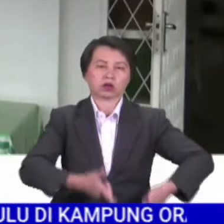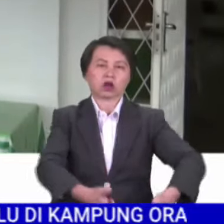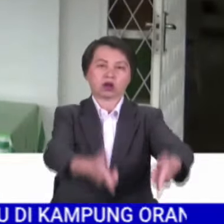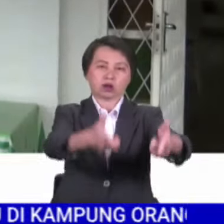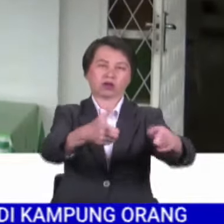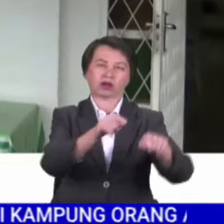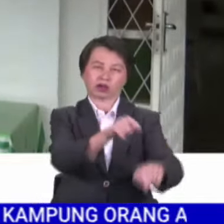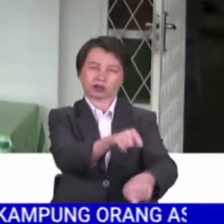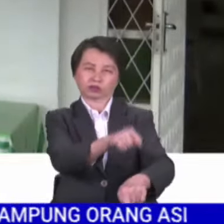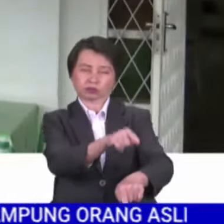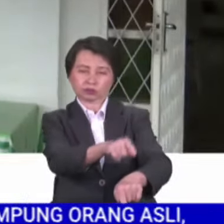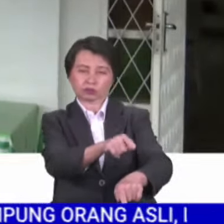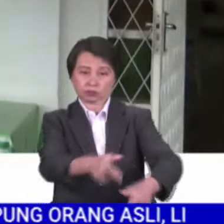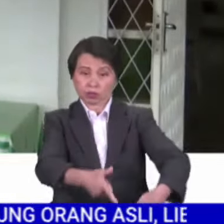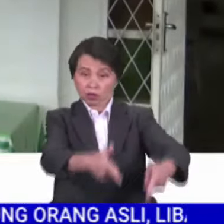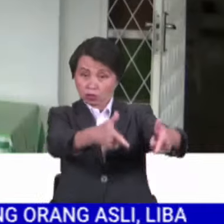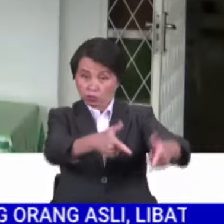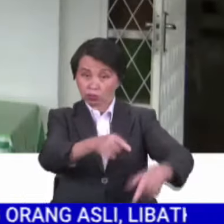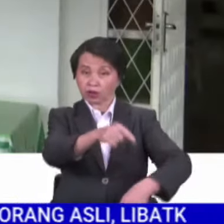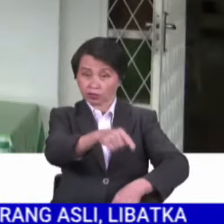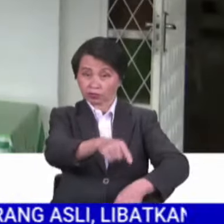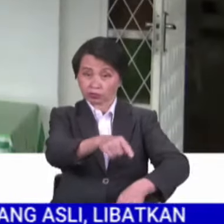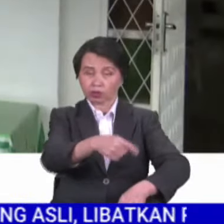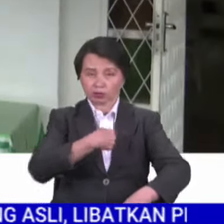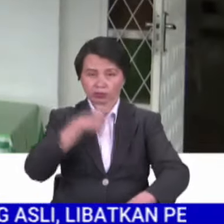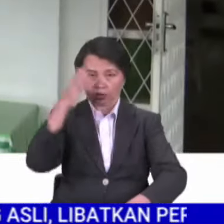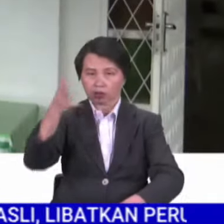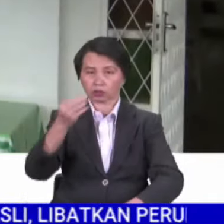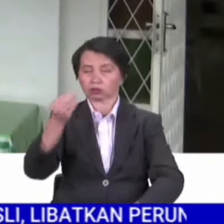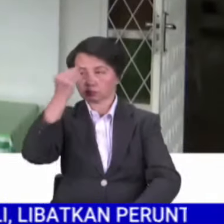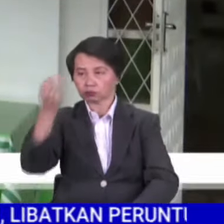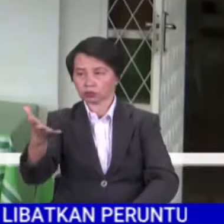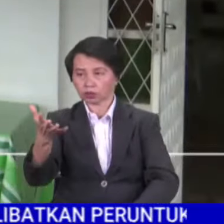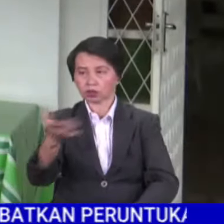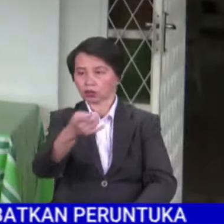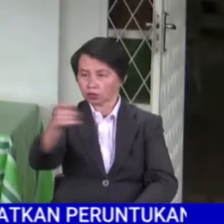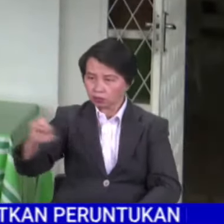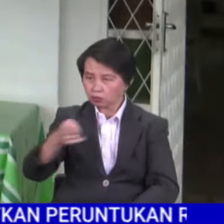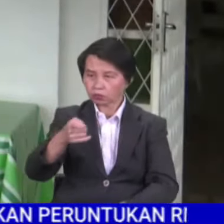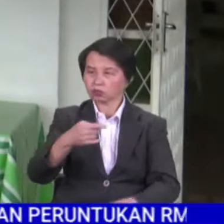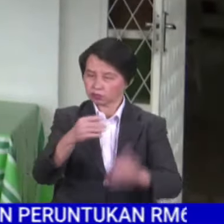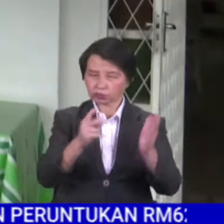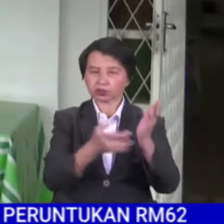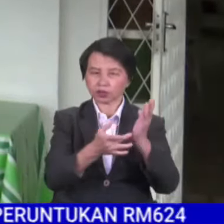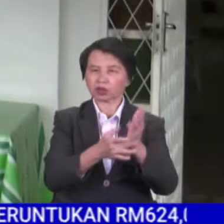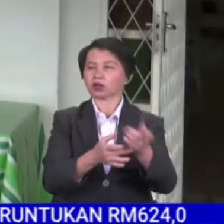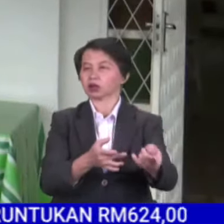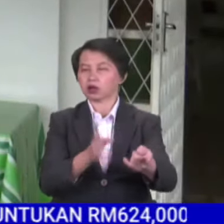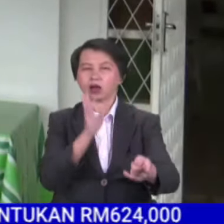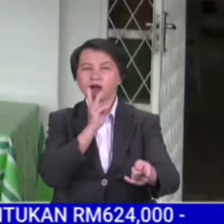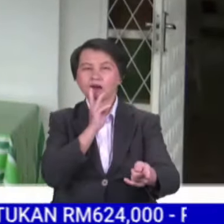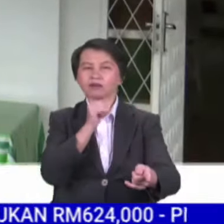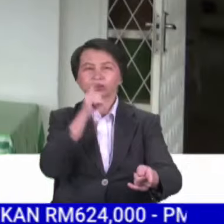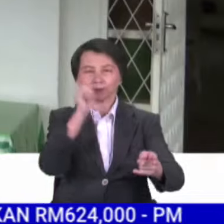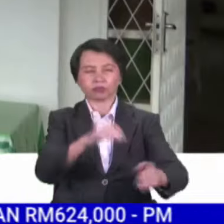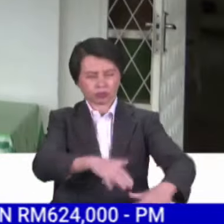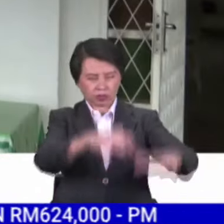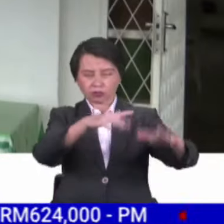longkang di situ yang yang saya akan maklumkan kepada mereka tentang dari segi teknikal. Sebenarnya air itu tak perlu banjir